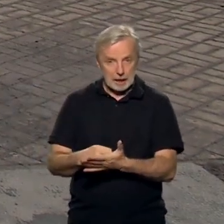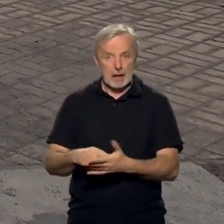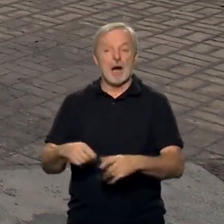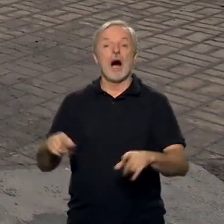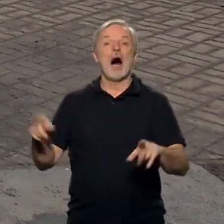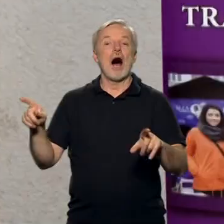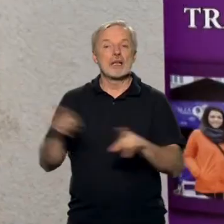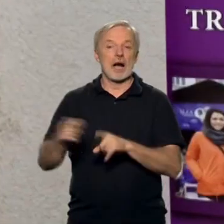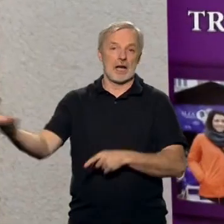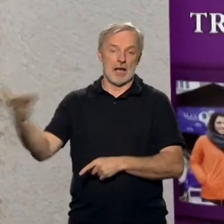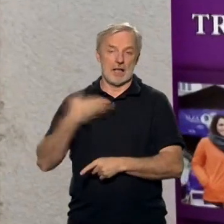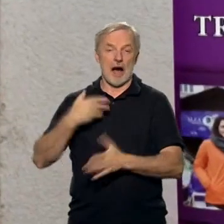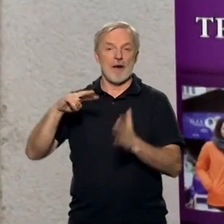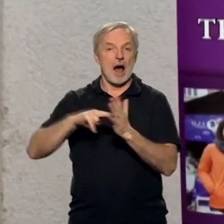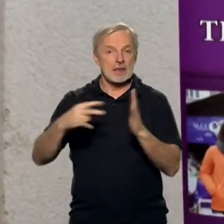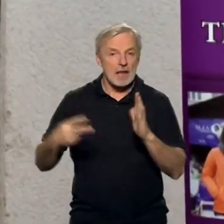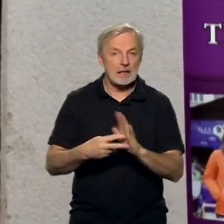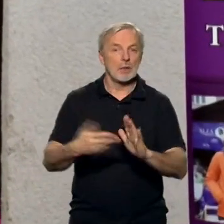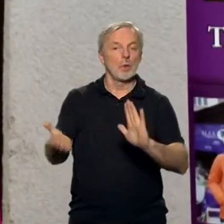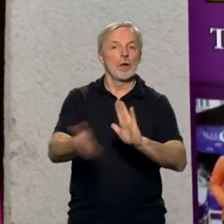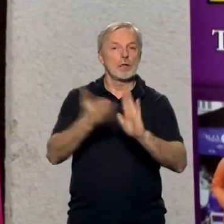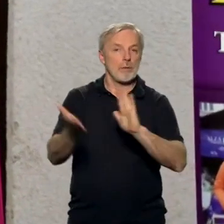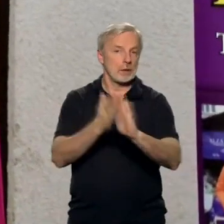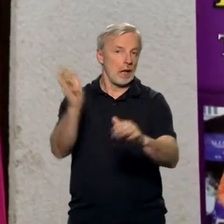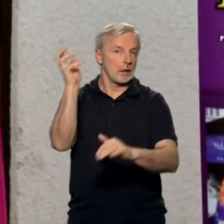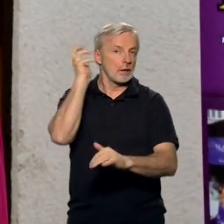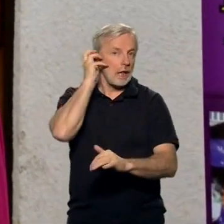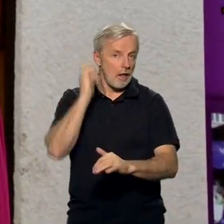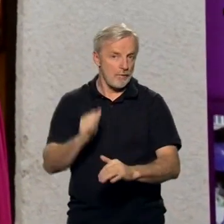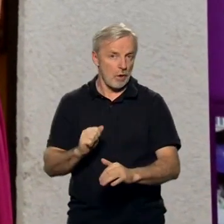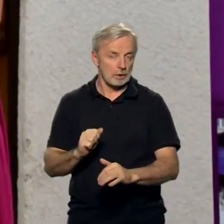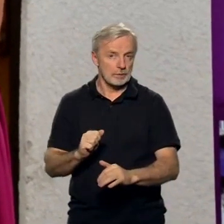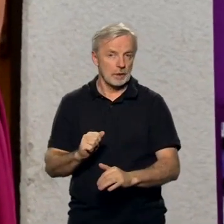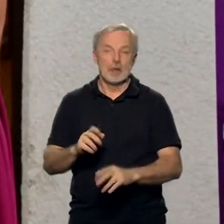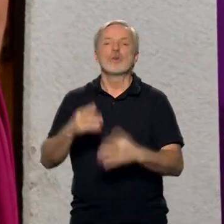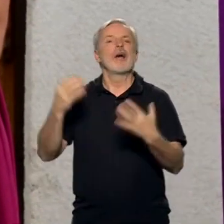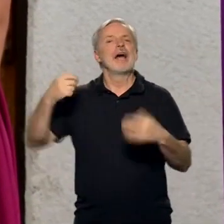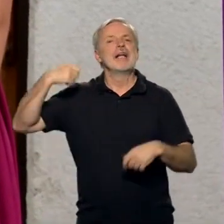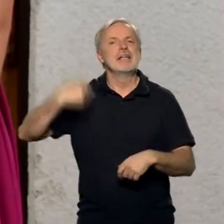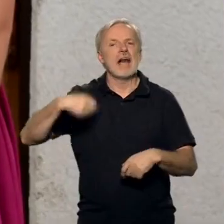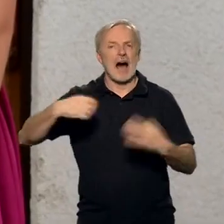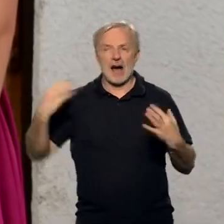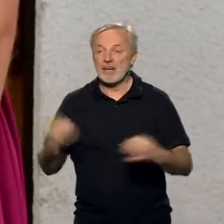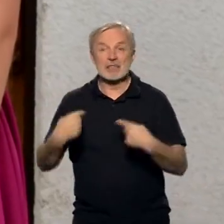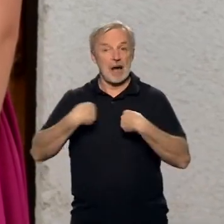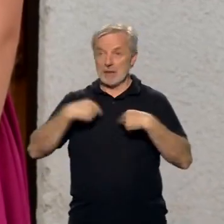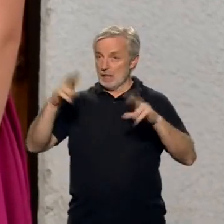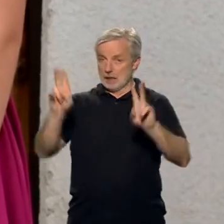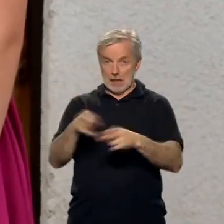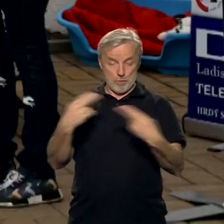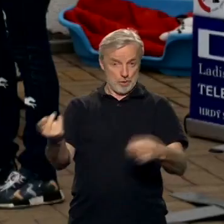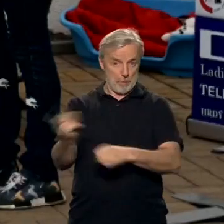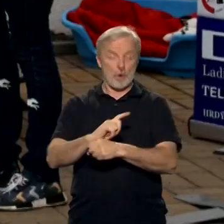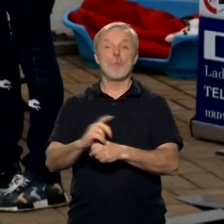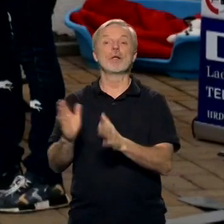nás vybavili technikou, jako jsou telefony a takové věci drahé, které prostě si nemůžeme koupit, protože